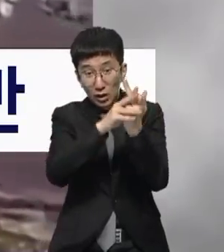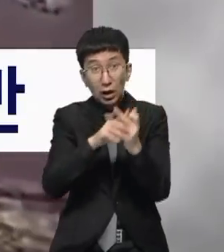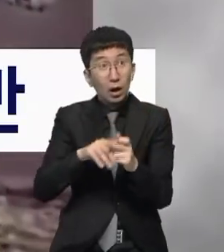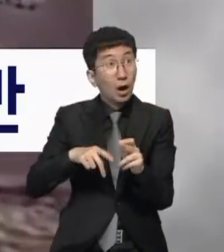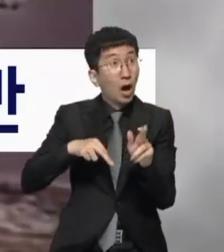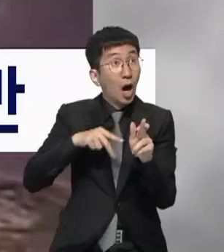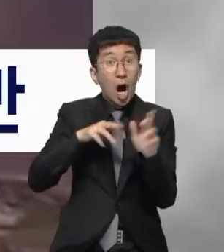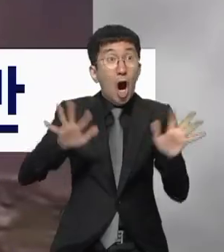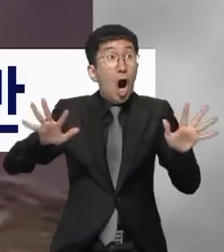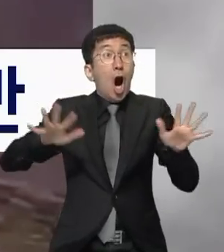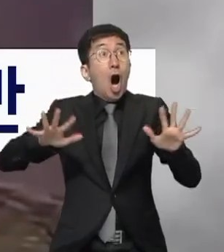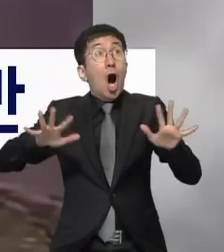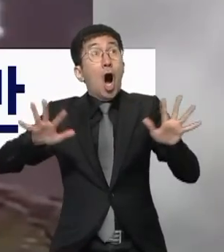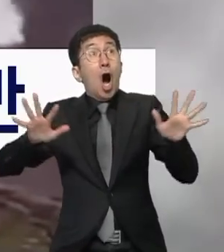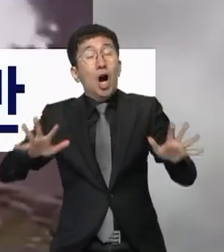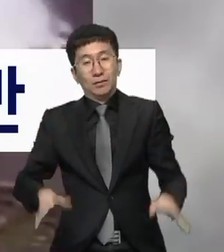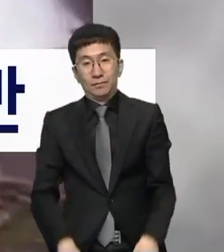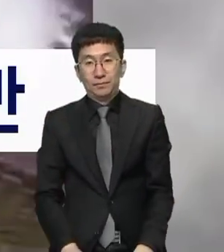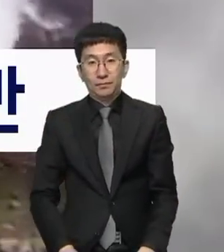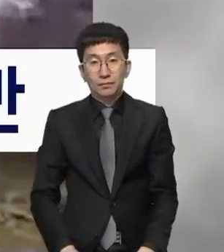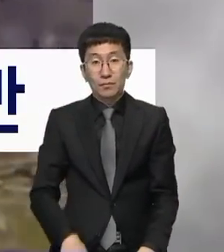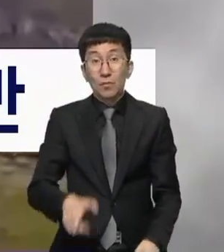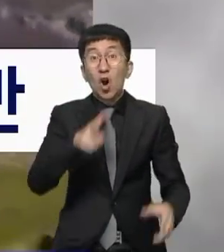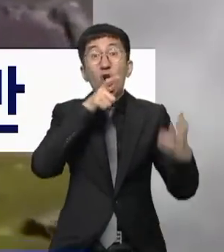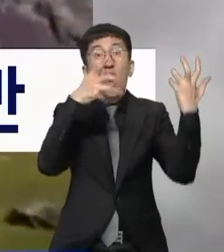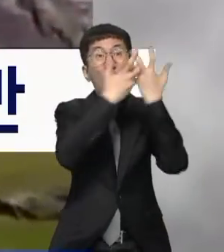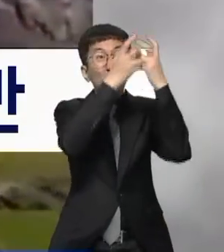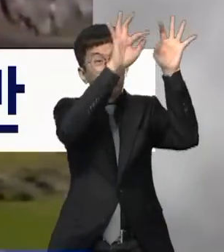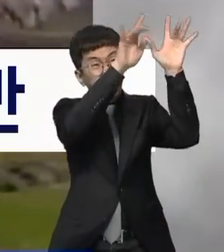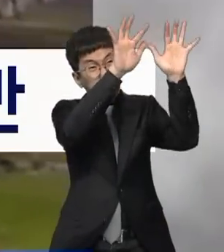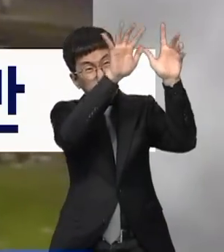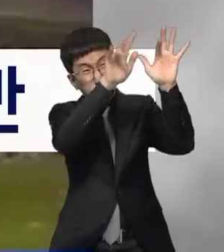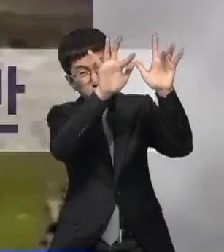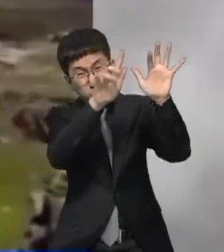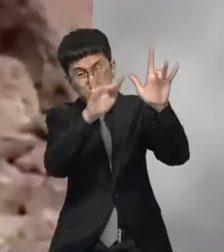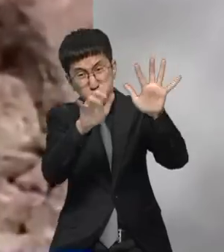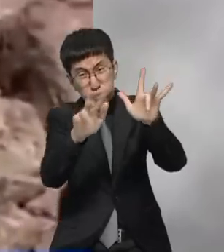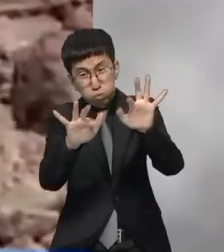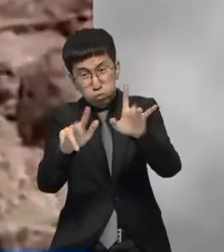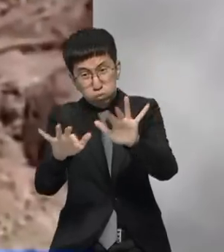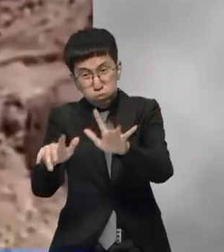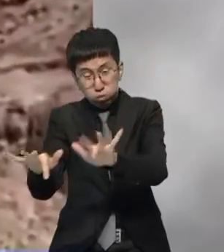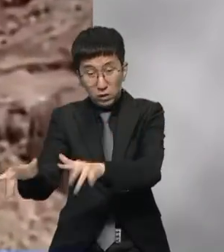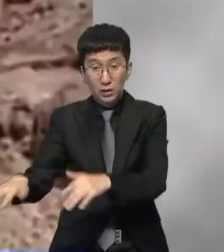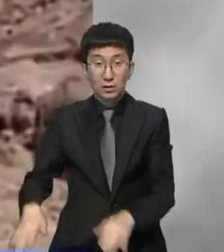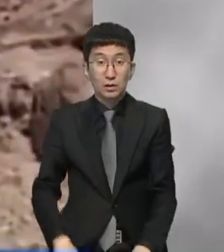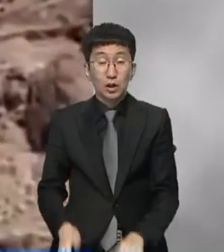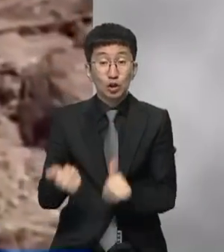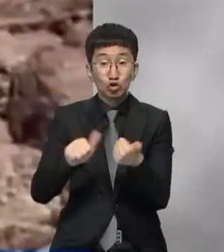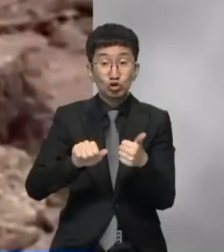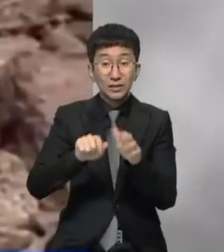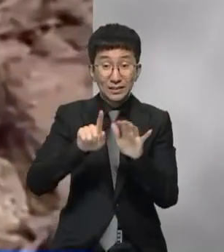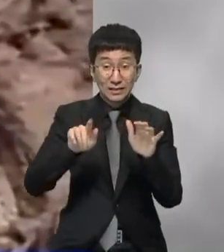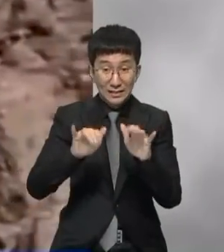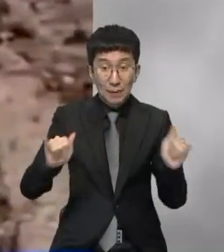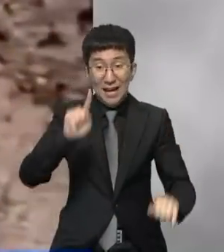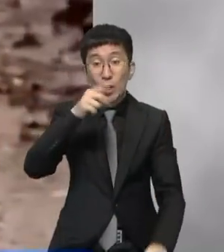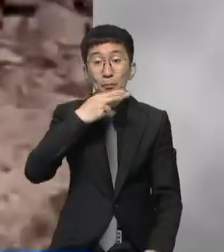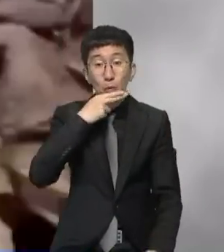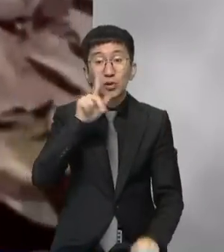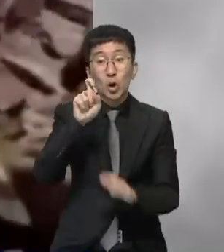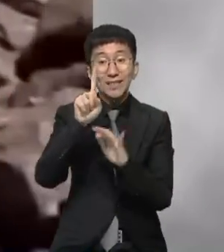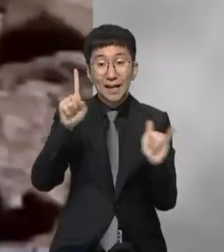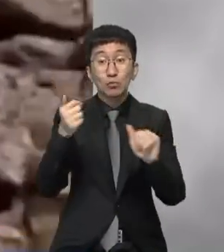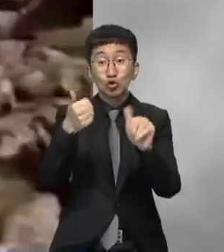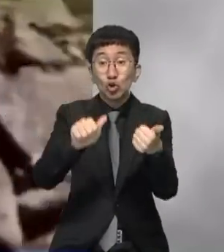덮칩니다. 산 꼭대기 빙하가 붕괴하면서 산사태가 난 겁니다. 다행히 사망자는 없었지만 11명이